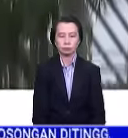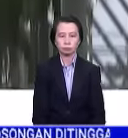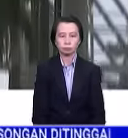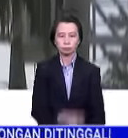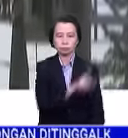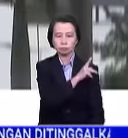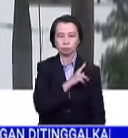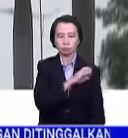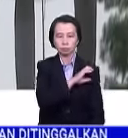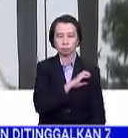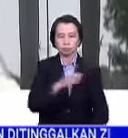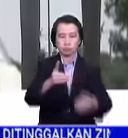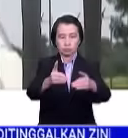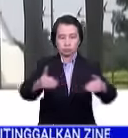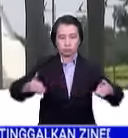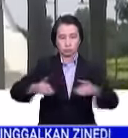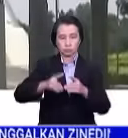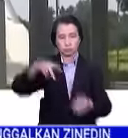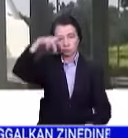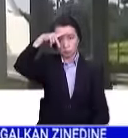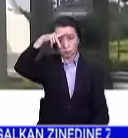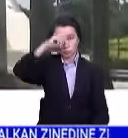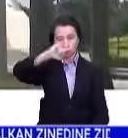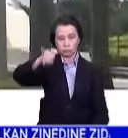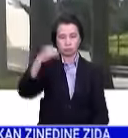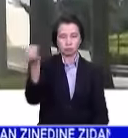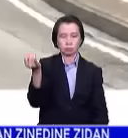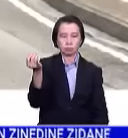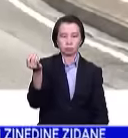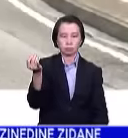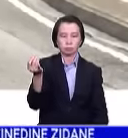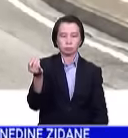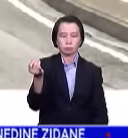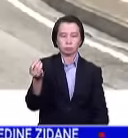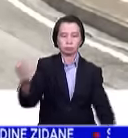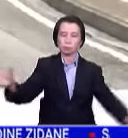Menurut Ketua Polis Daerah Putrajaya, ACP Muhammad Fazil Ali,